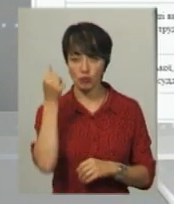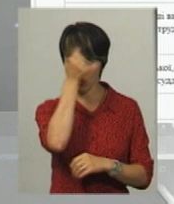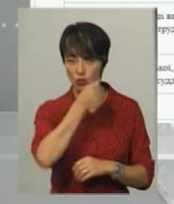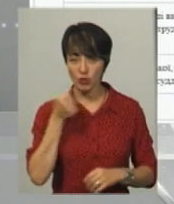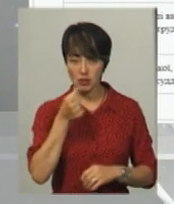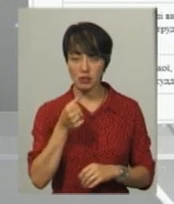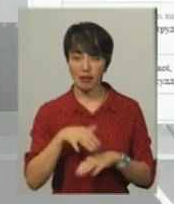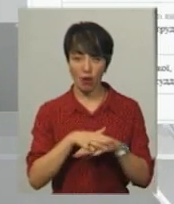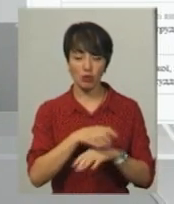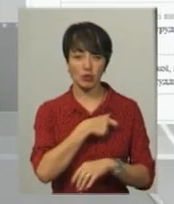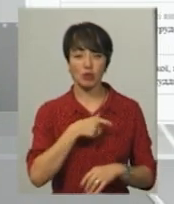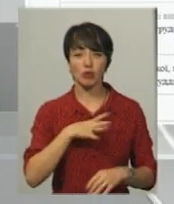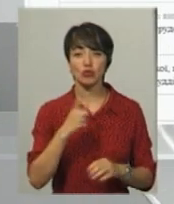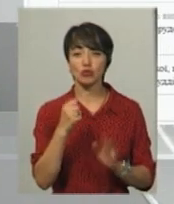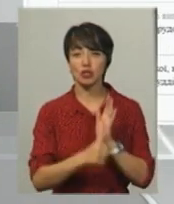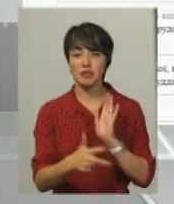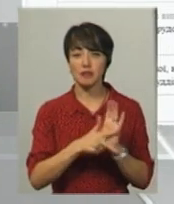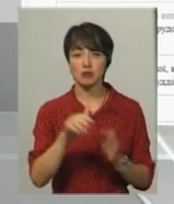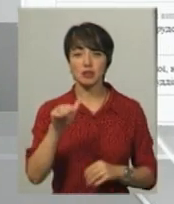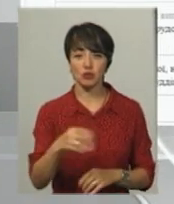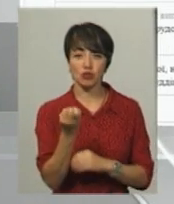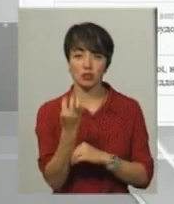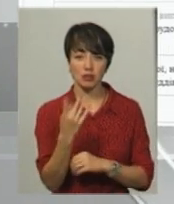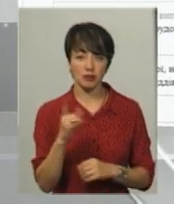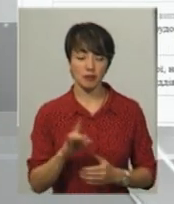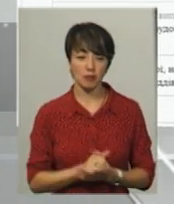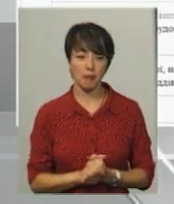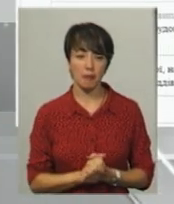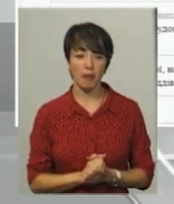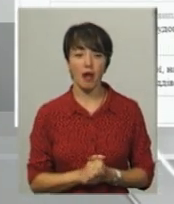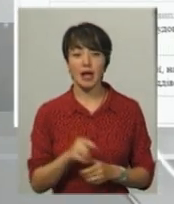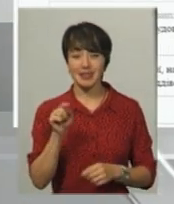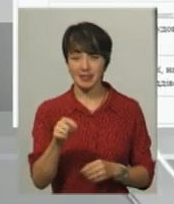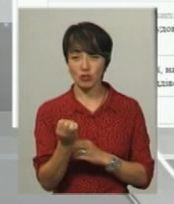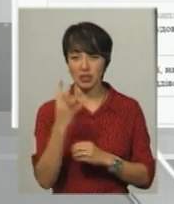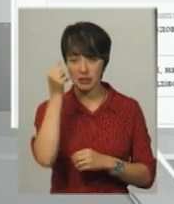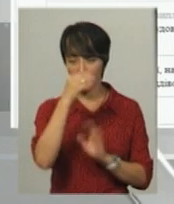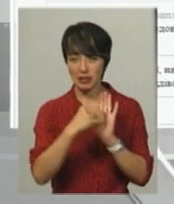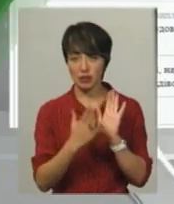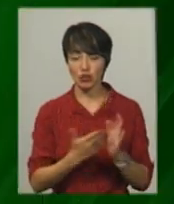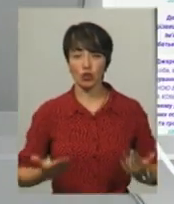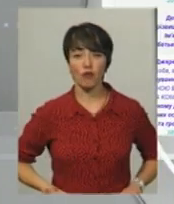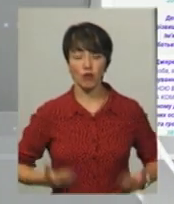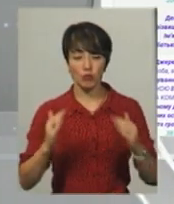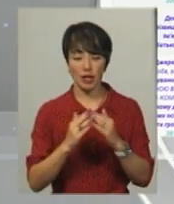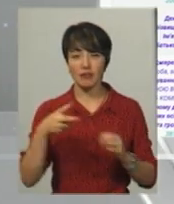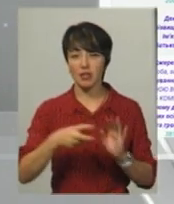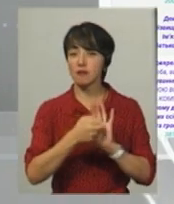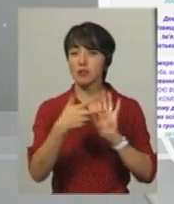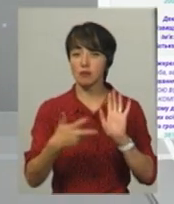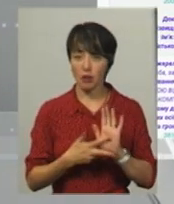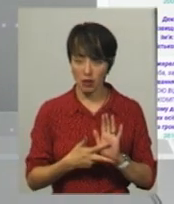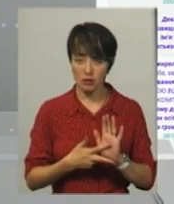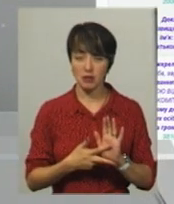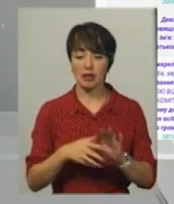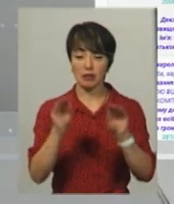році народного обранця склала 168 тисяч 14 гривень. За той же рік Сергій Лабазюк декларує житловий будинок. У 2018-му